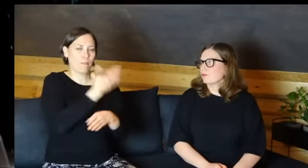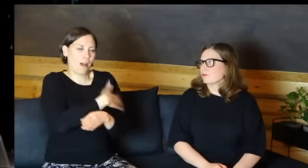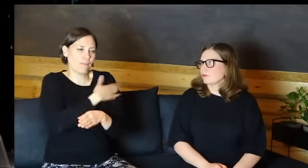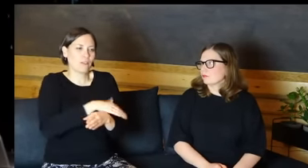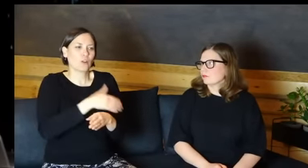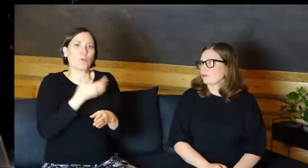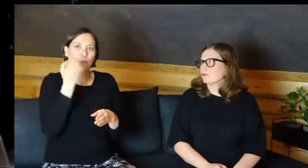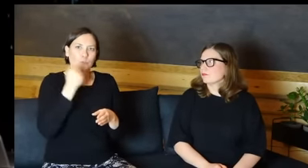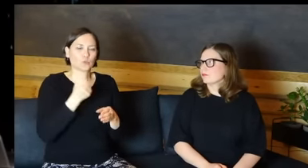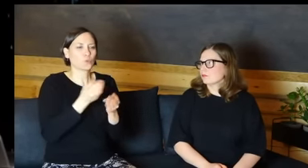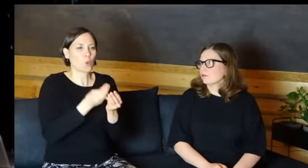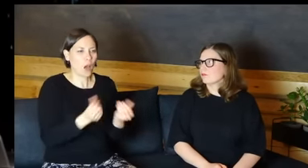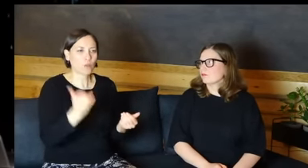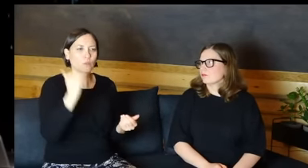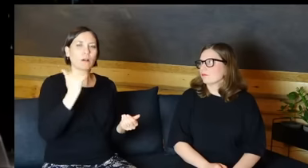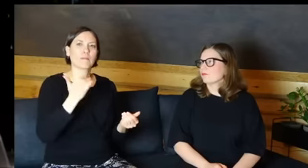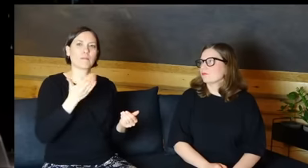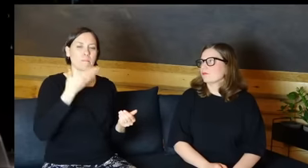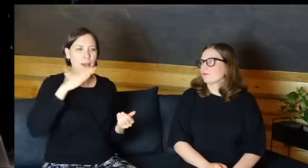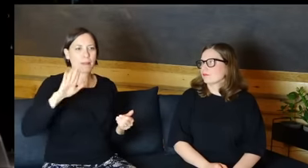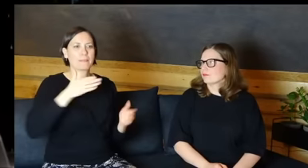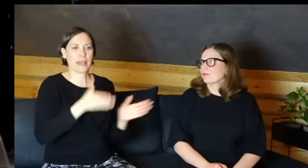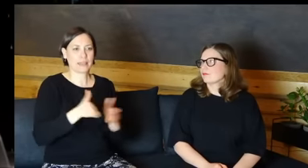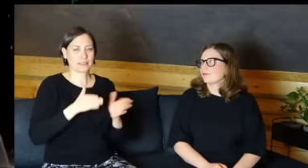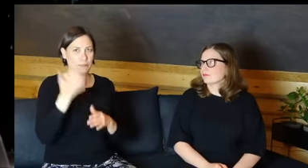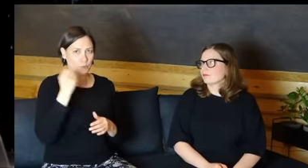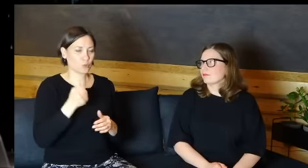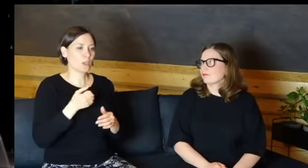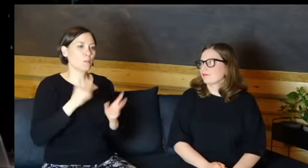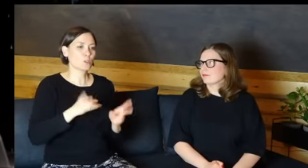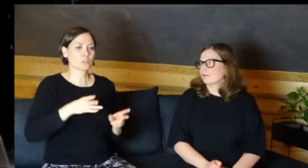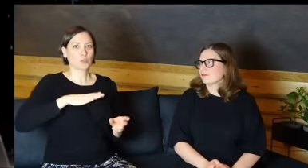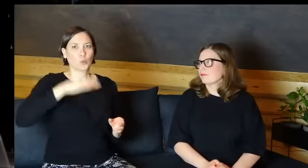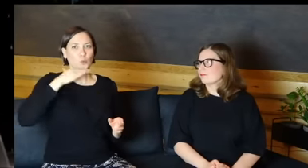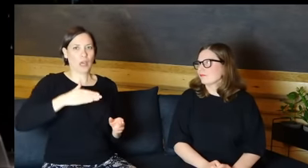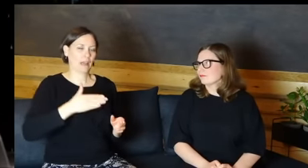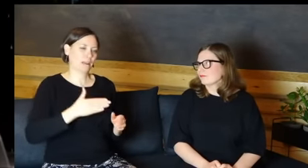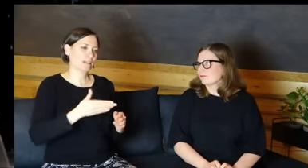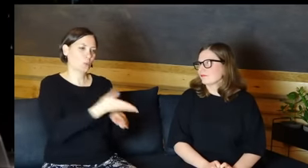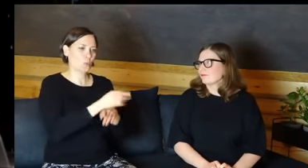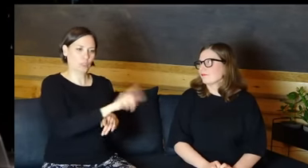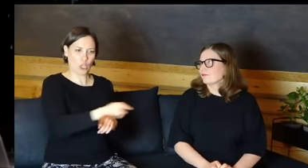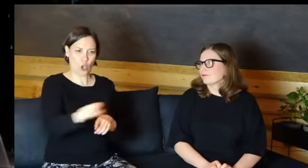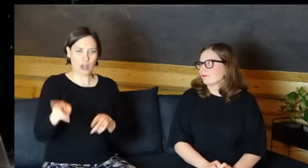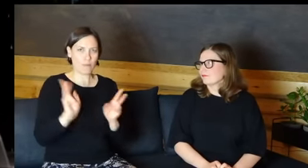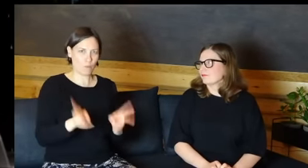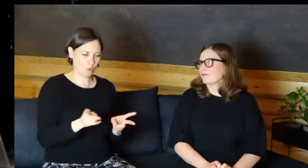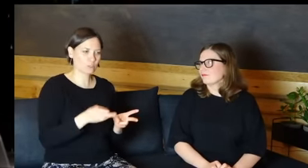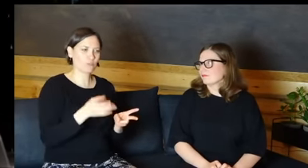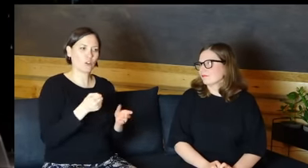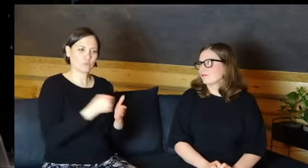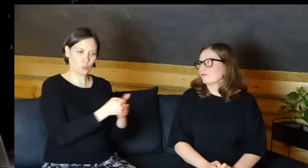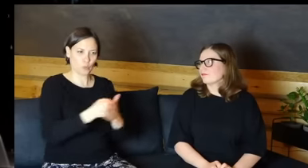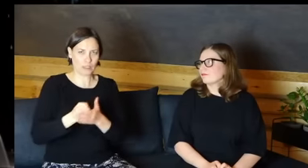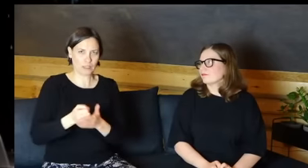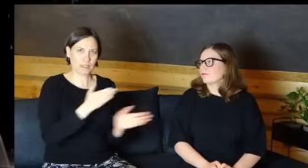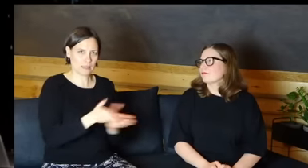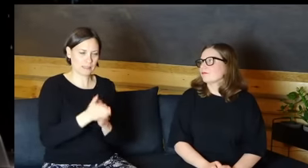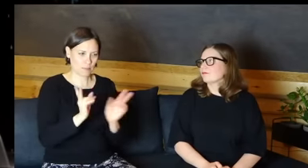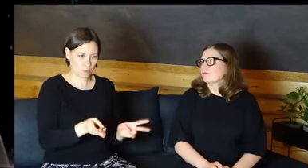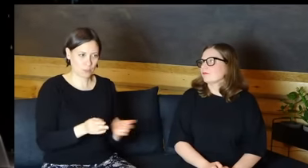tehokkaammin ja laadukkaammin näille tytäryhtiöille. Myöskin pyritään siihen, että on helpompi tehdä sitten erilaisia yritysjärjestelyjä